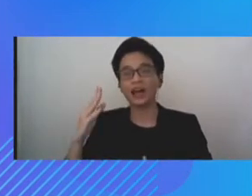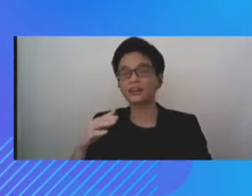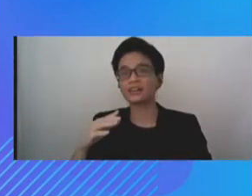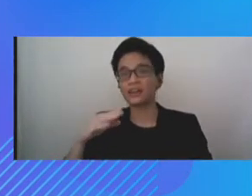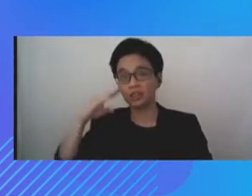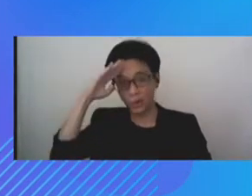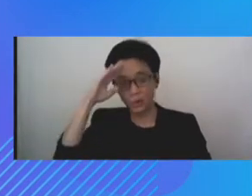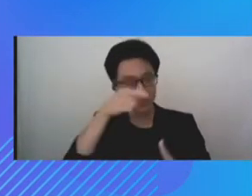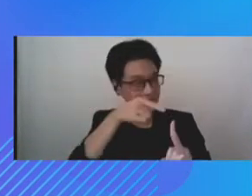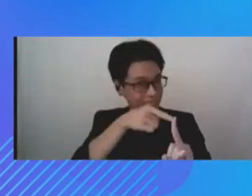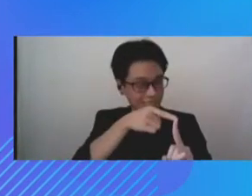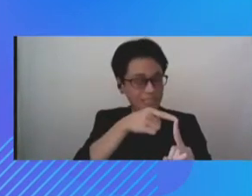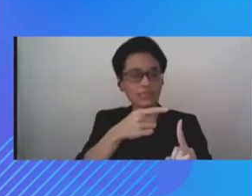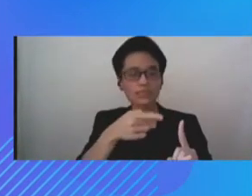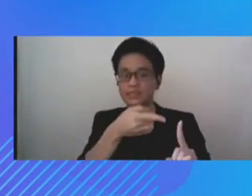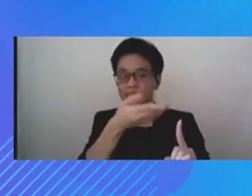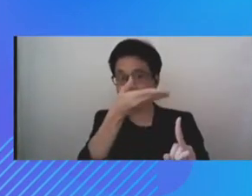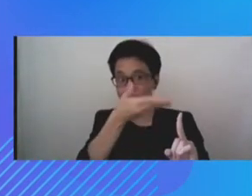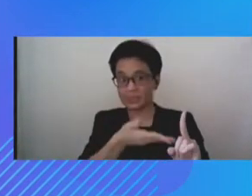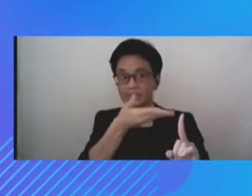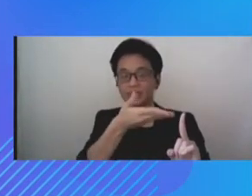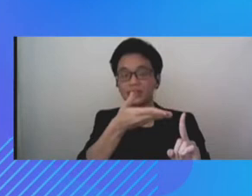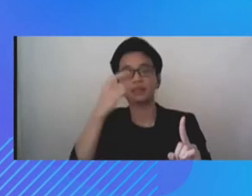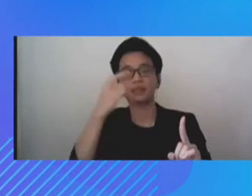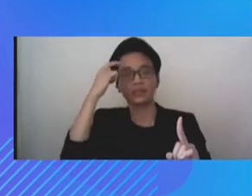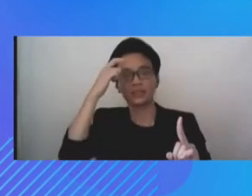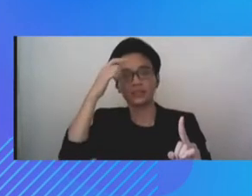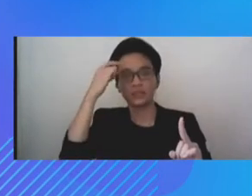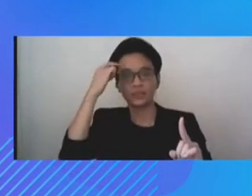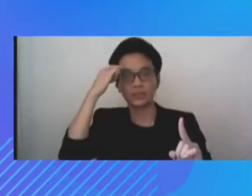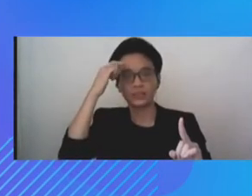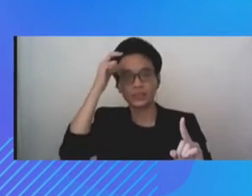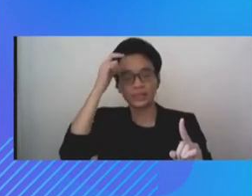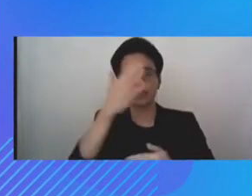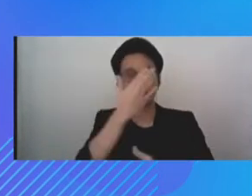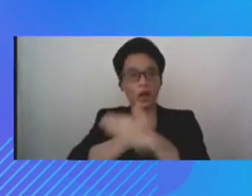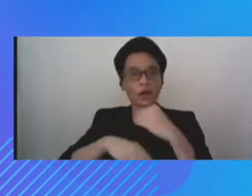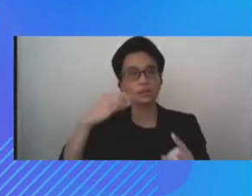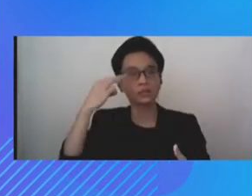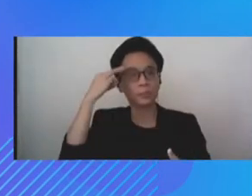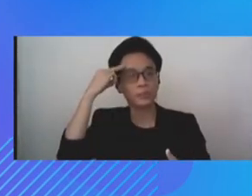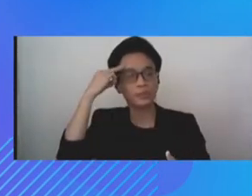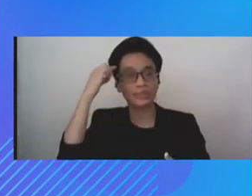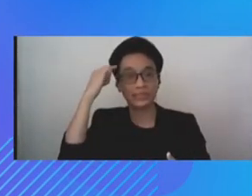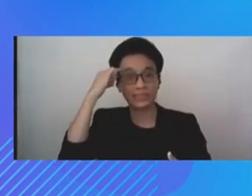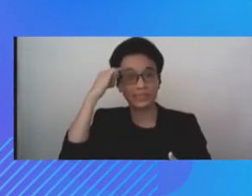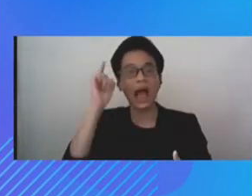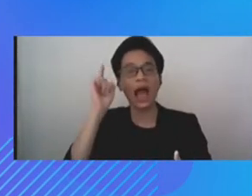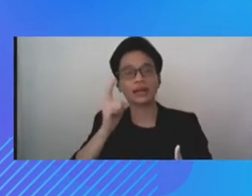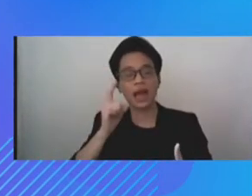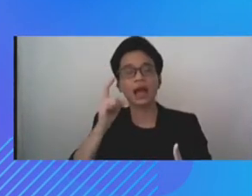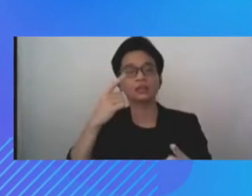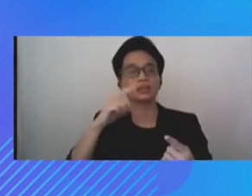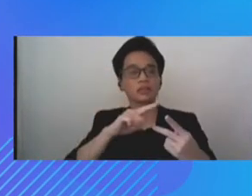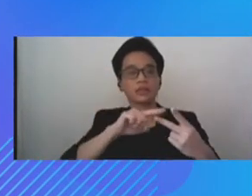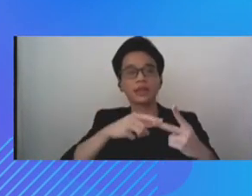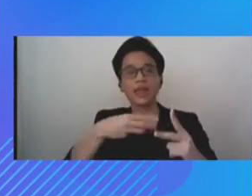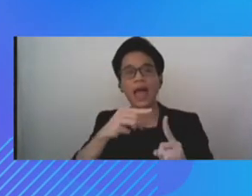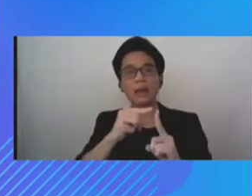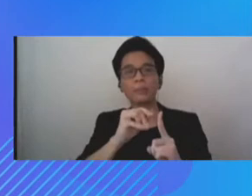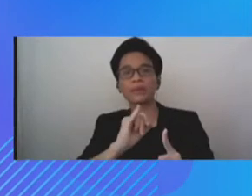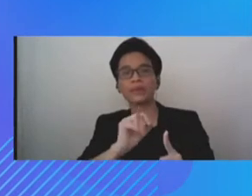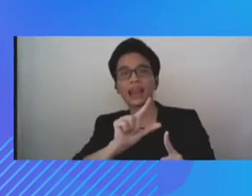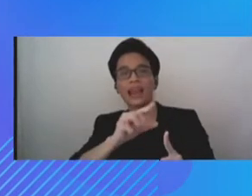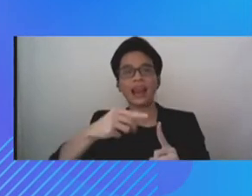anak saya juga mengalami gangguan intelektual, jadi dia juga mengalami disabilitas intelektual, dia juga punya epilepsi. Nah, jadi